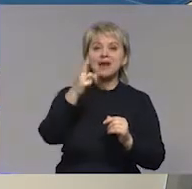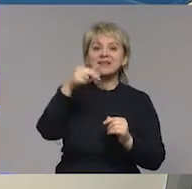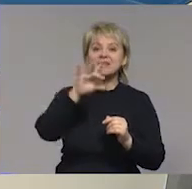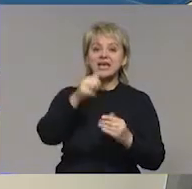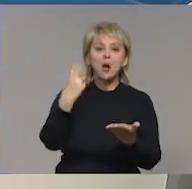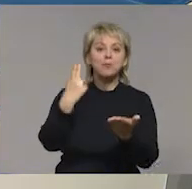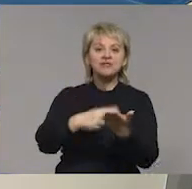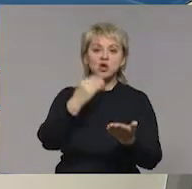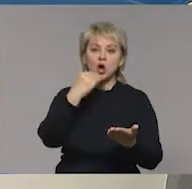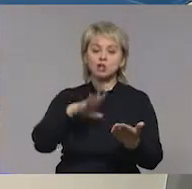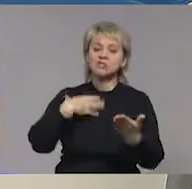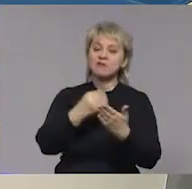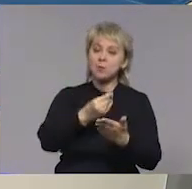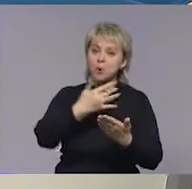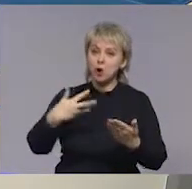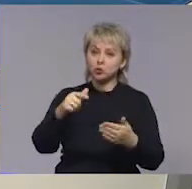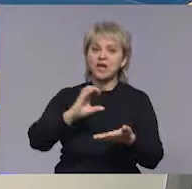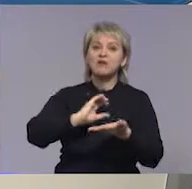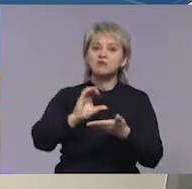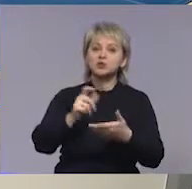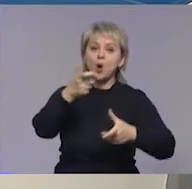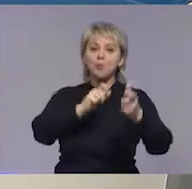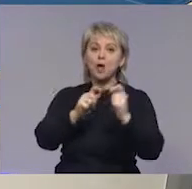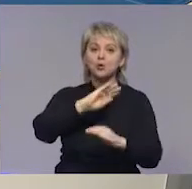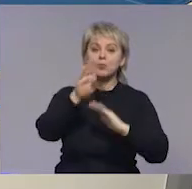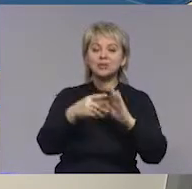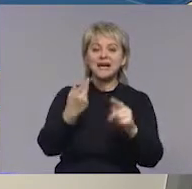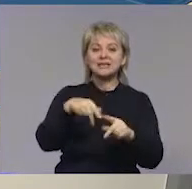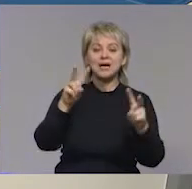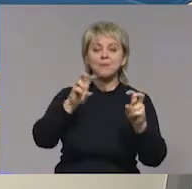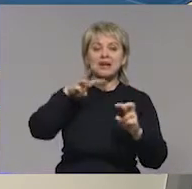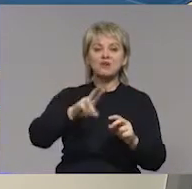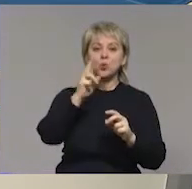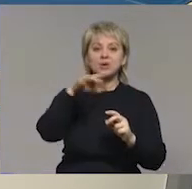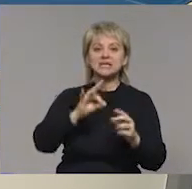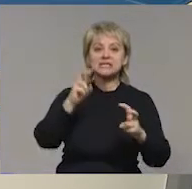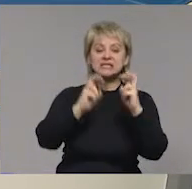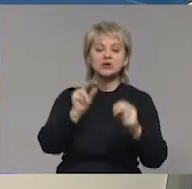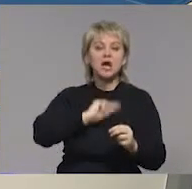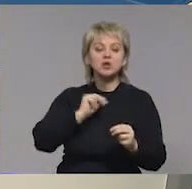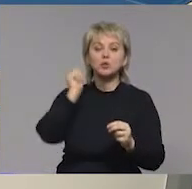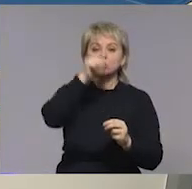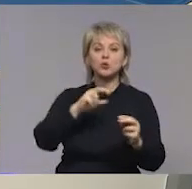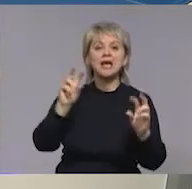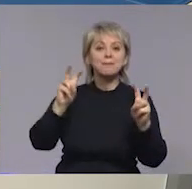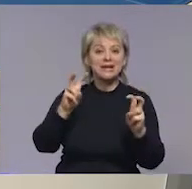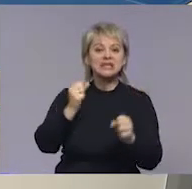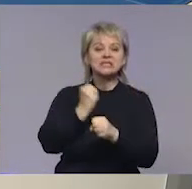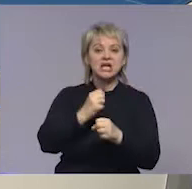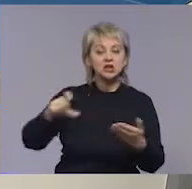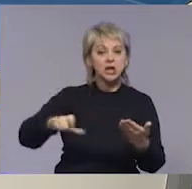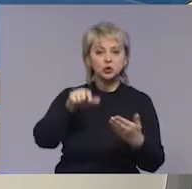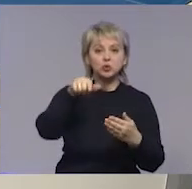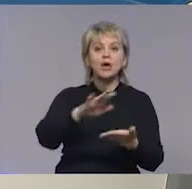Матвейка подтвердил качество своей продукции. Выпускающий молочку под этой маркой Матвеево-Курганский завод отработал год с брендом «Сделано на